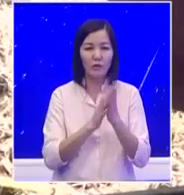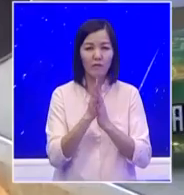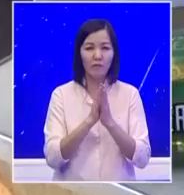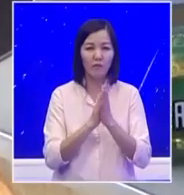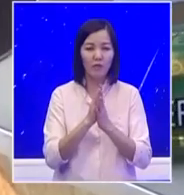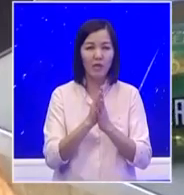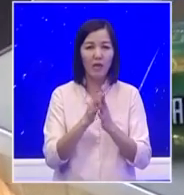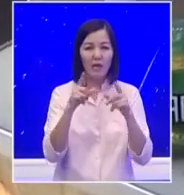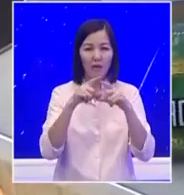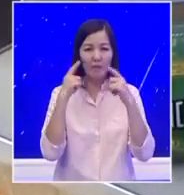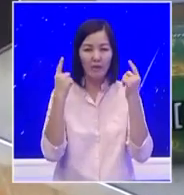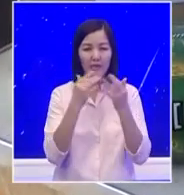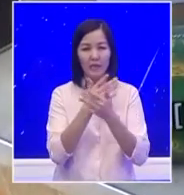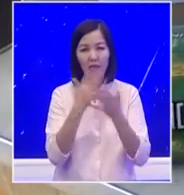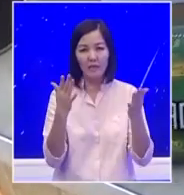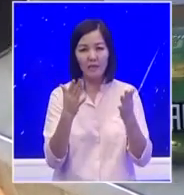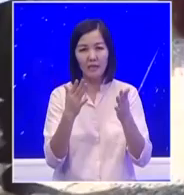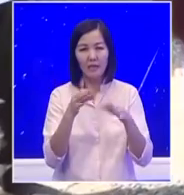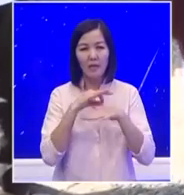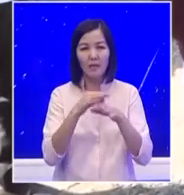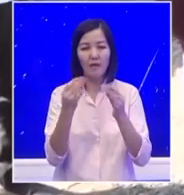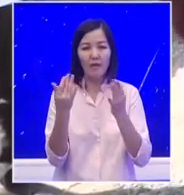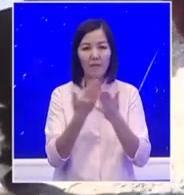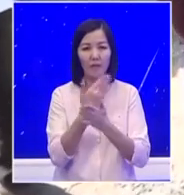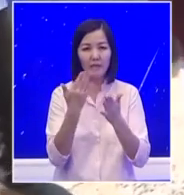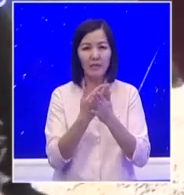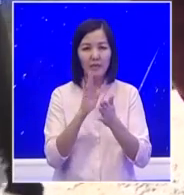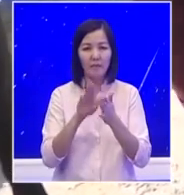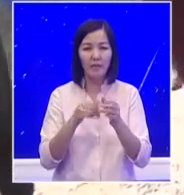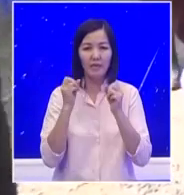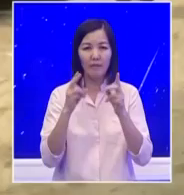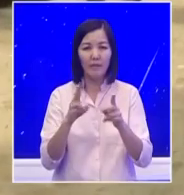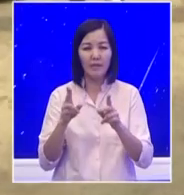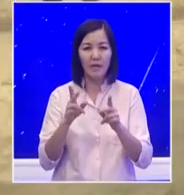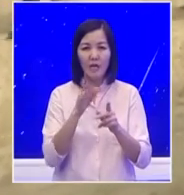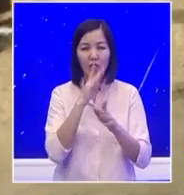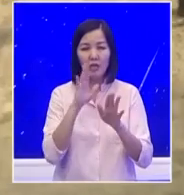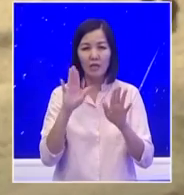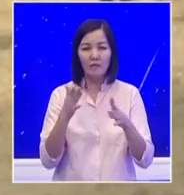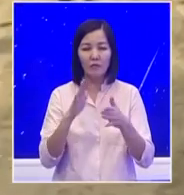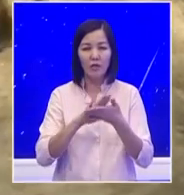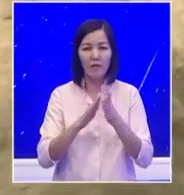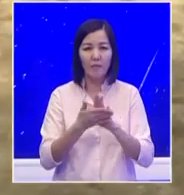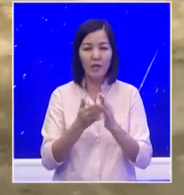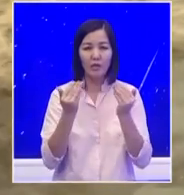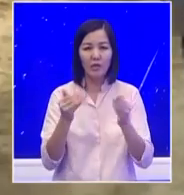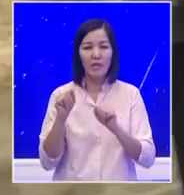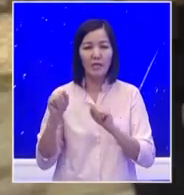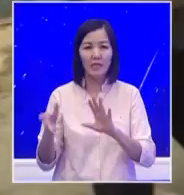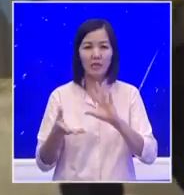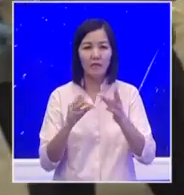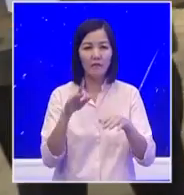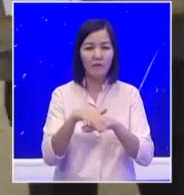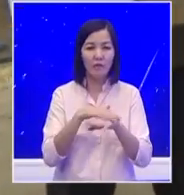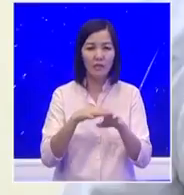средства гигиены. С каждым индивидуально провели беседу о мерах безопасности в период чрезвычайного положения. Защита всего населения в